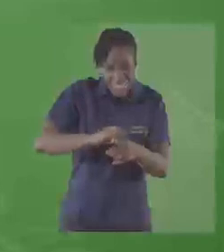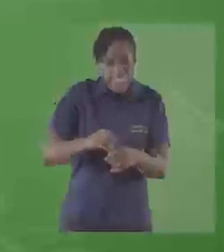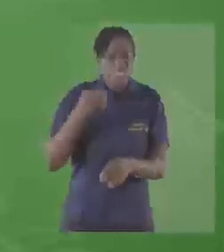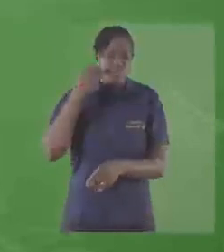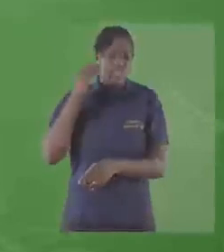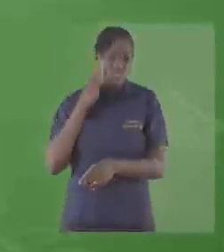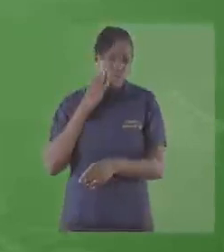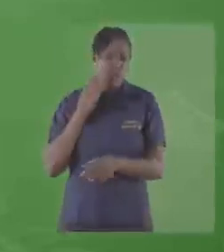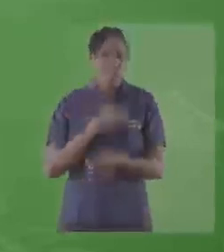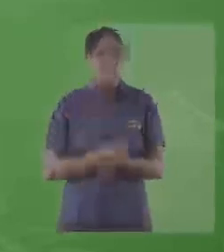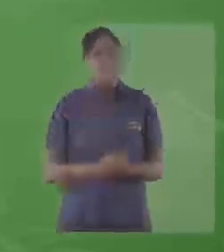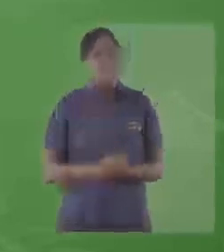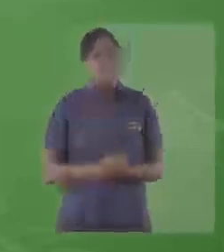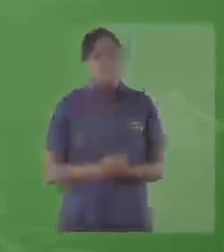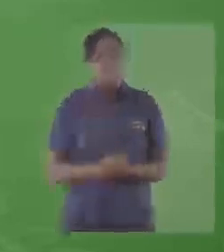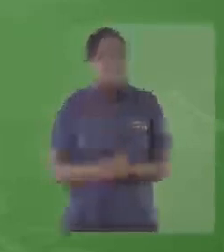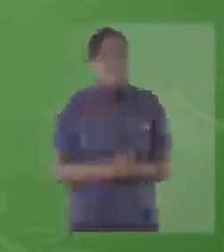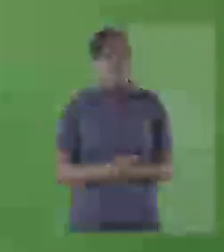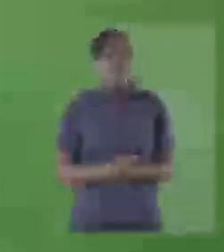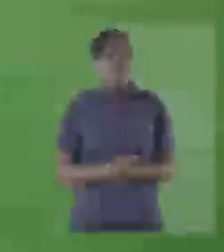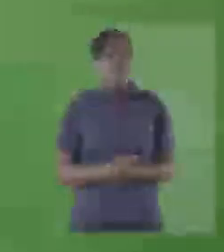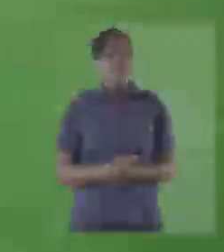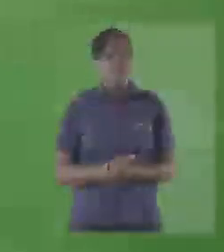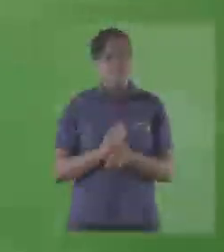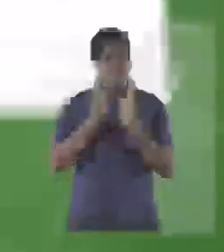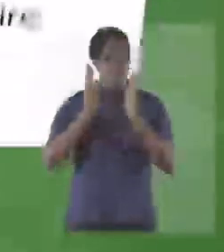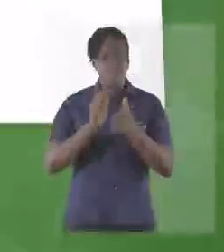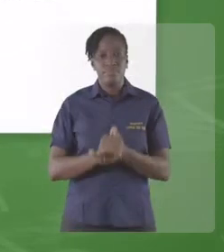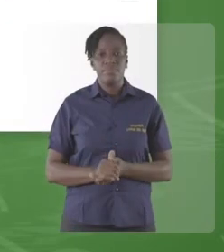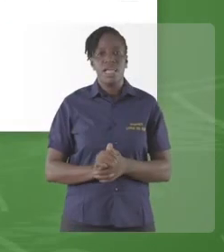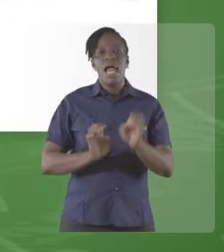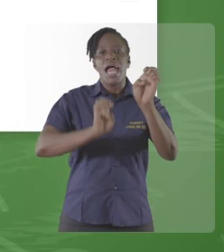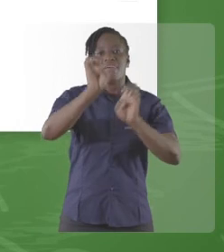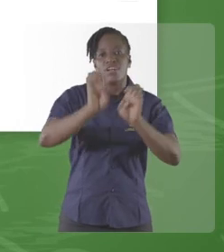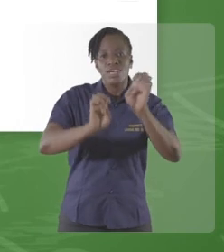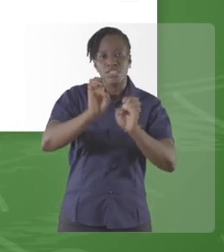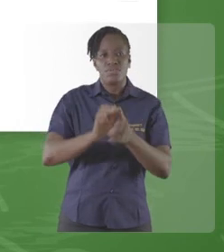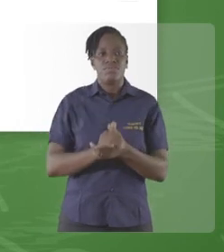exercice de maison. Alors, nous notons, évaluation.